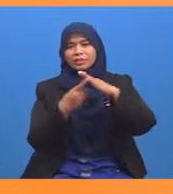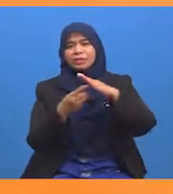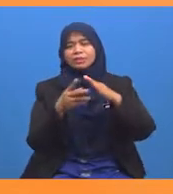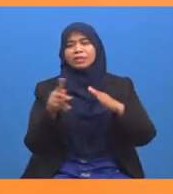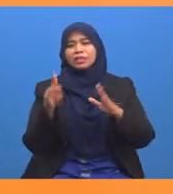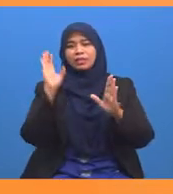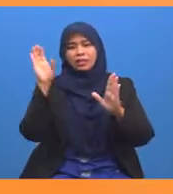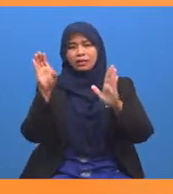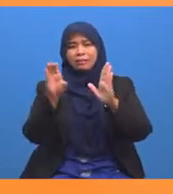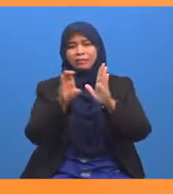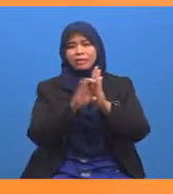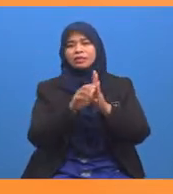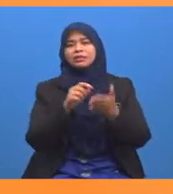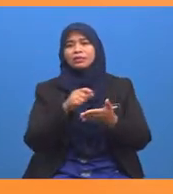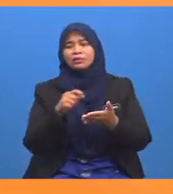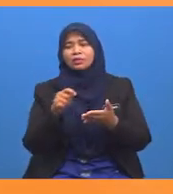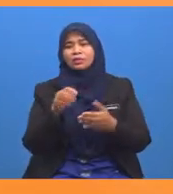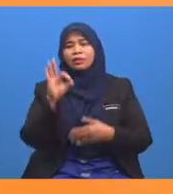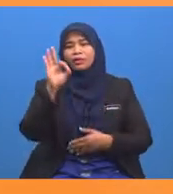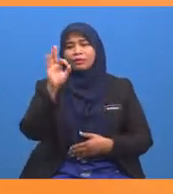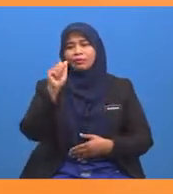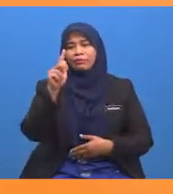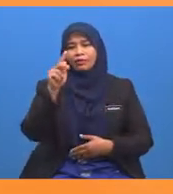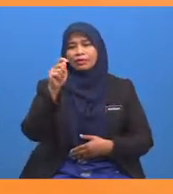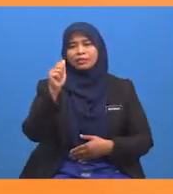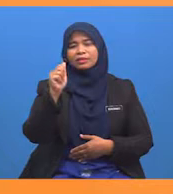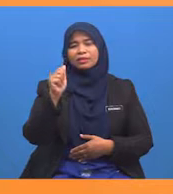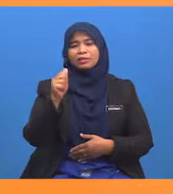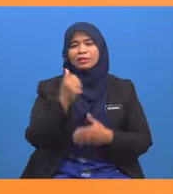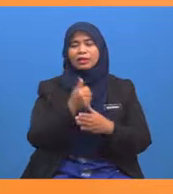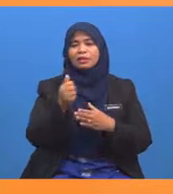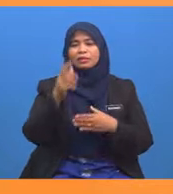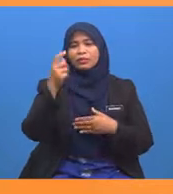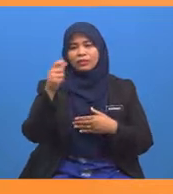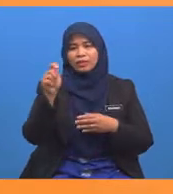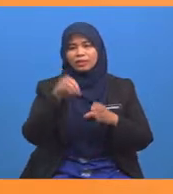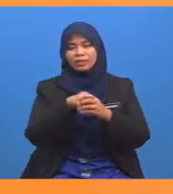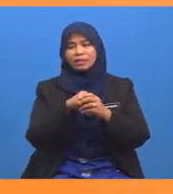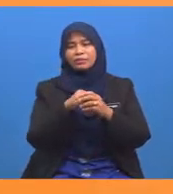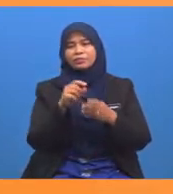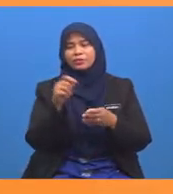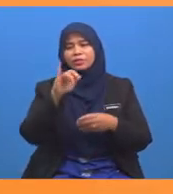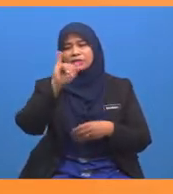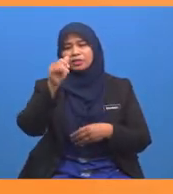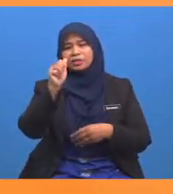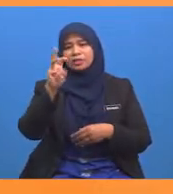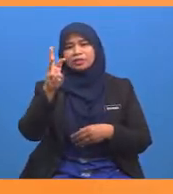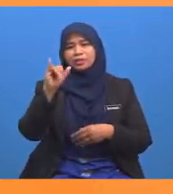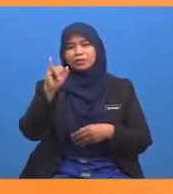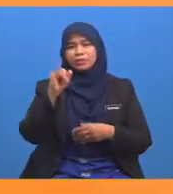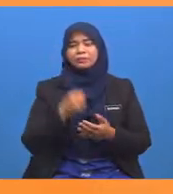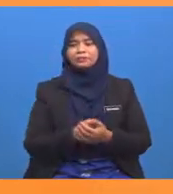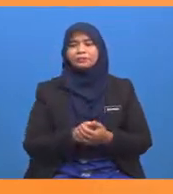kamu pernah kunjungi, tuliskan fakta atau teks dalam tulisan jawi. Penulisan teks di dalam